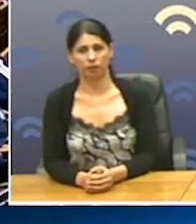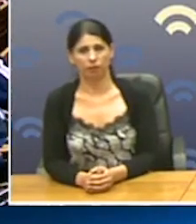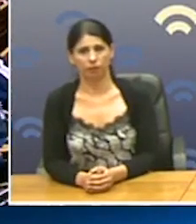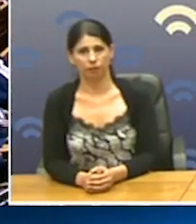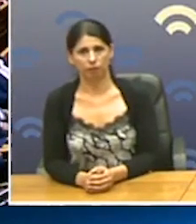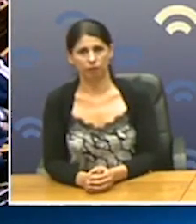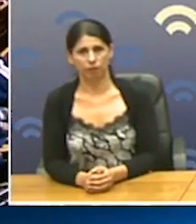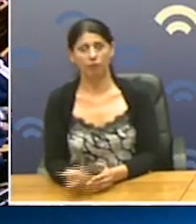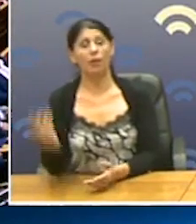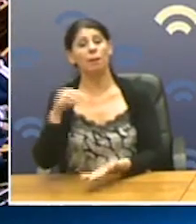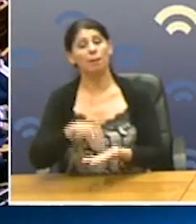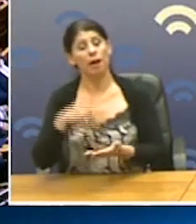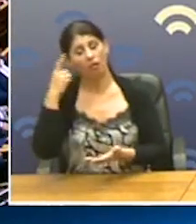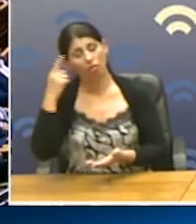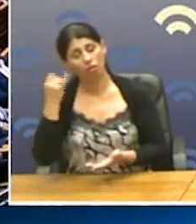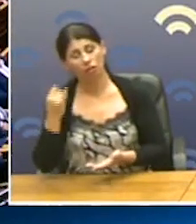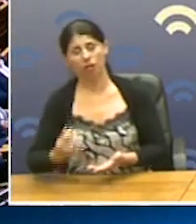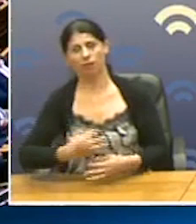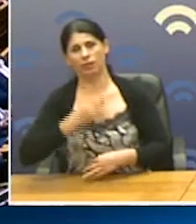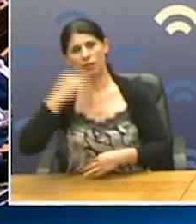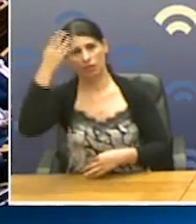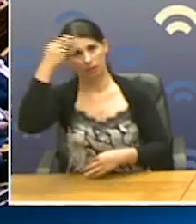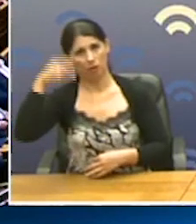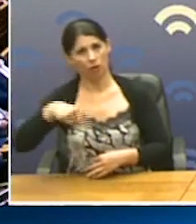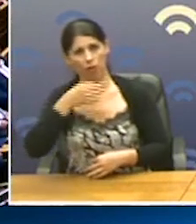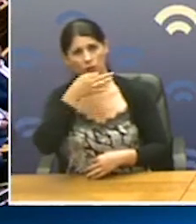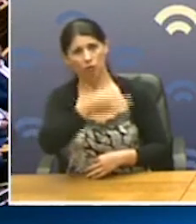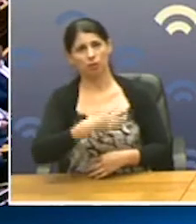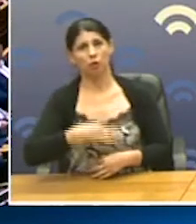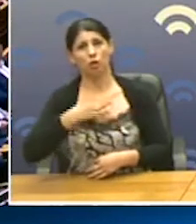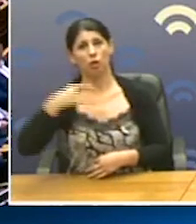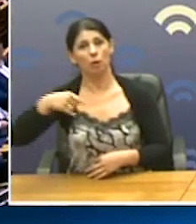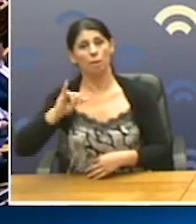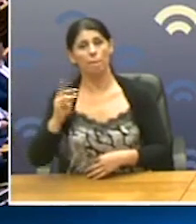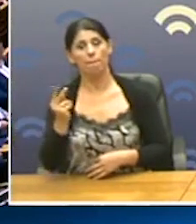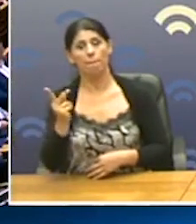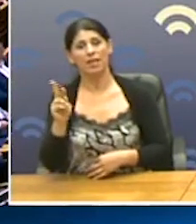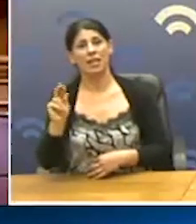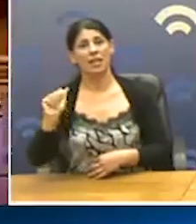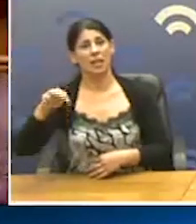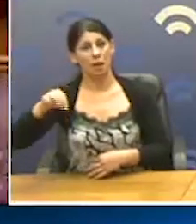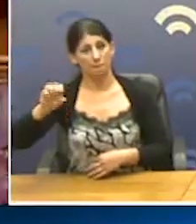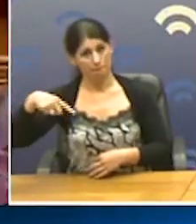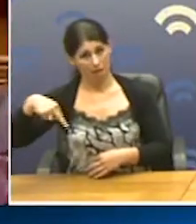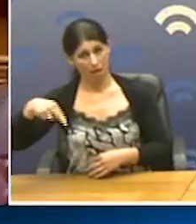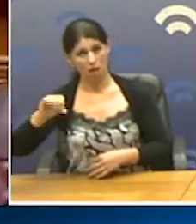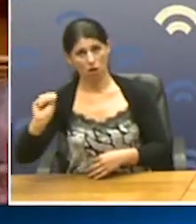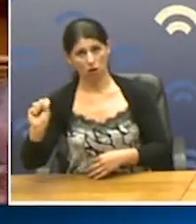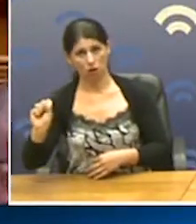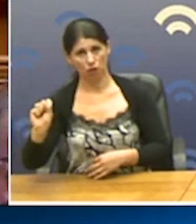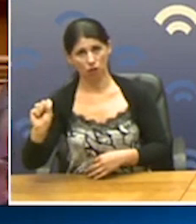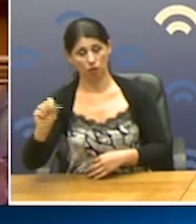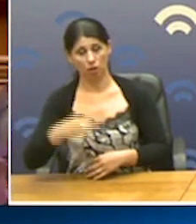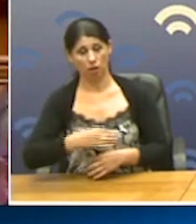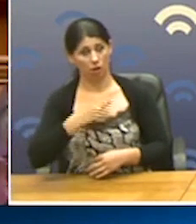Πάλι δεν καταλάβατε, κύριε Τσίπρα, αυτό το οποίο σας είπε ο κύριος Πικραμένος. Ο κύριος Πικραμένος εστάλει στο